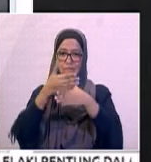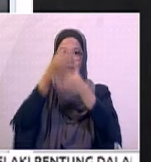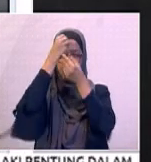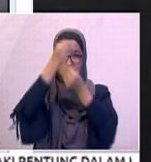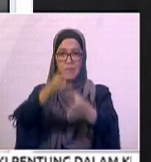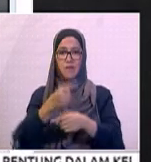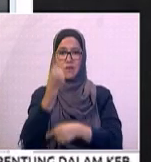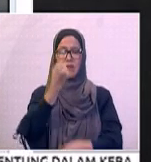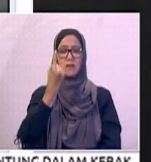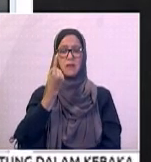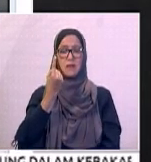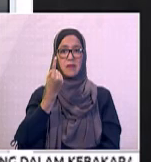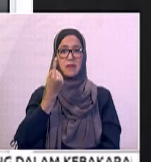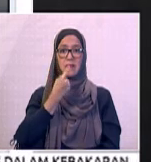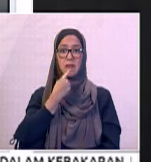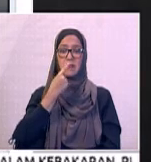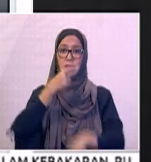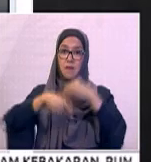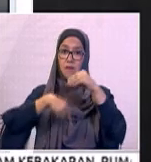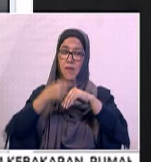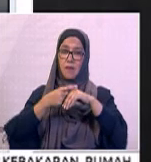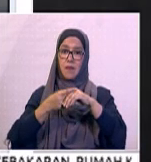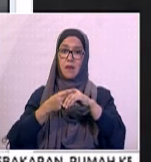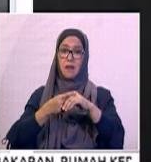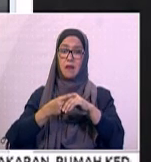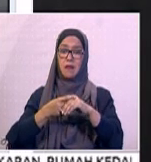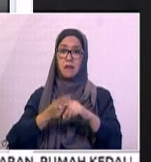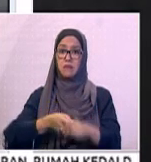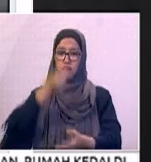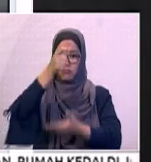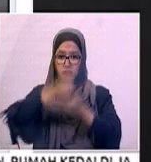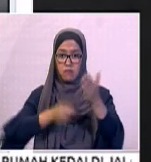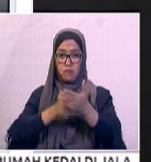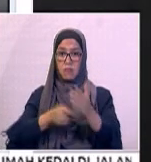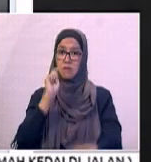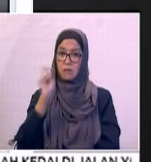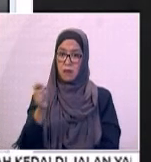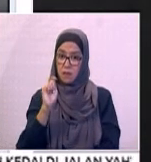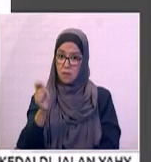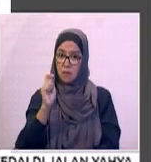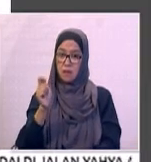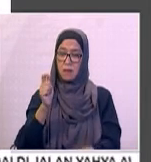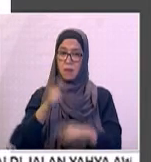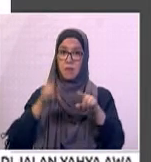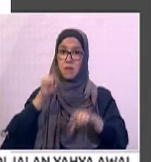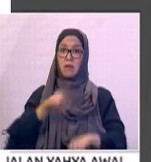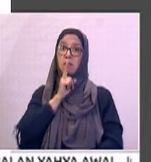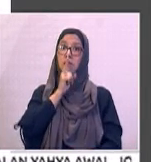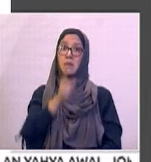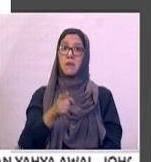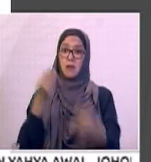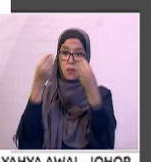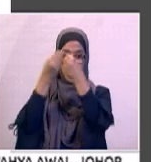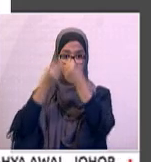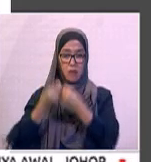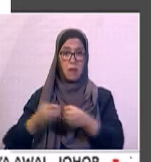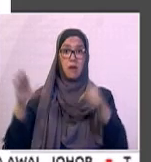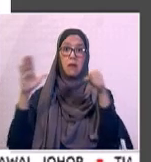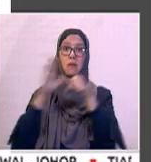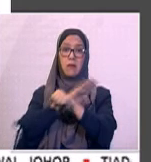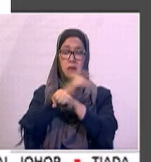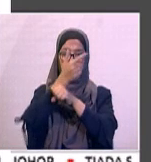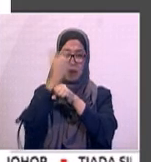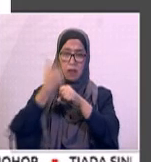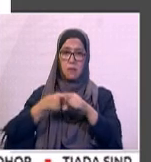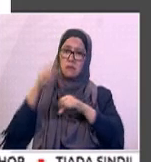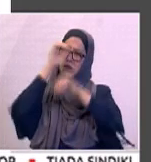berkenaan dengan kad Tan Cheng Go. Anda perlu pastikan bahawa kad Tan Cheng Go anda mempunyai baki yang mencukupi, kerana hasil pemantauan